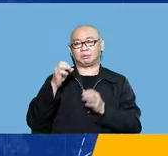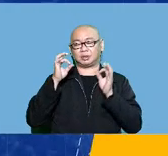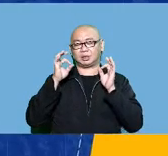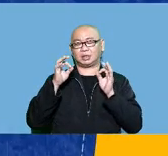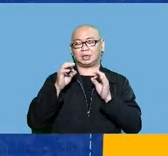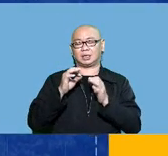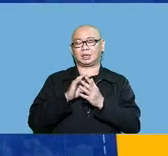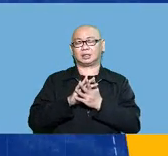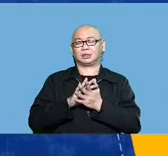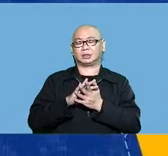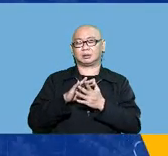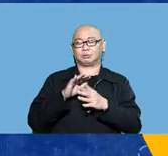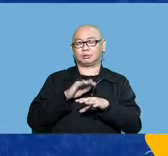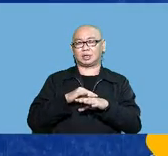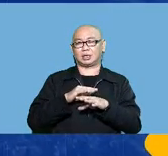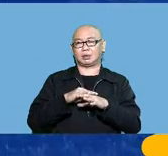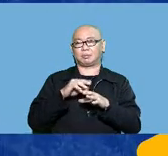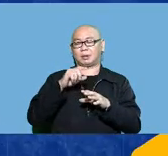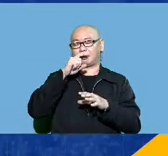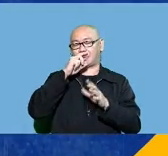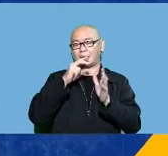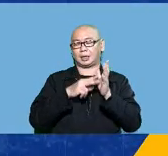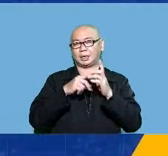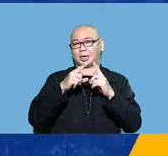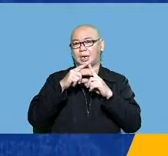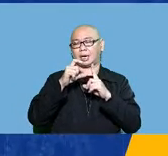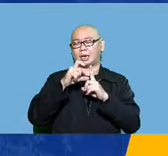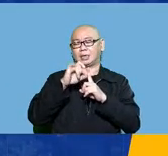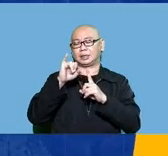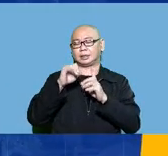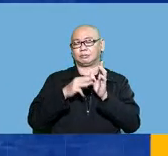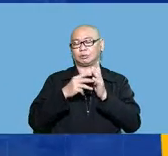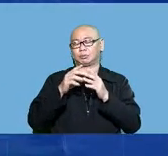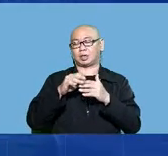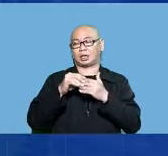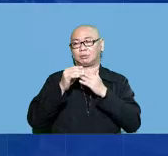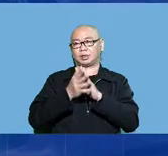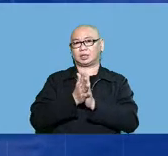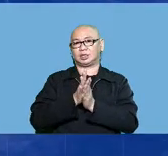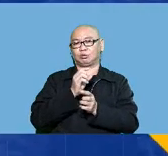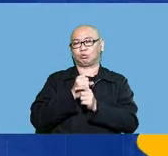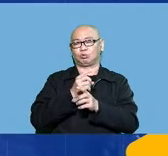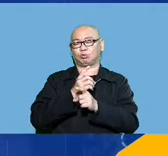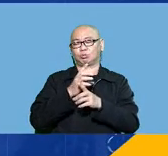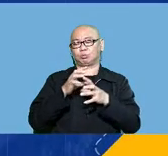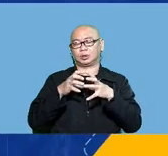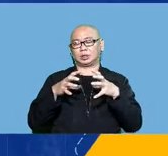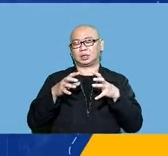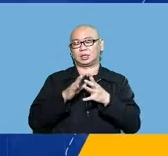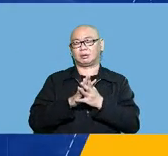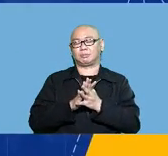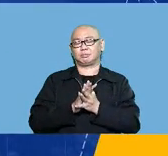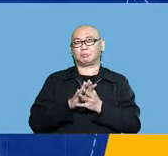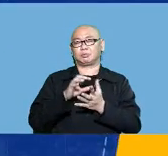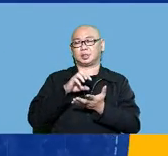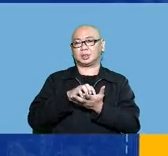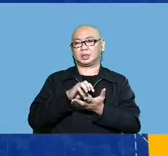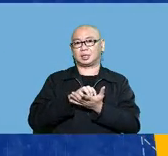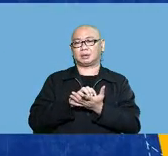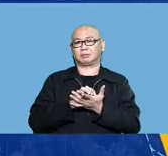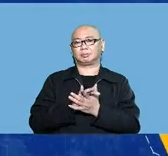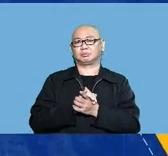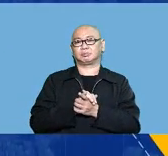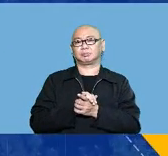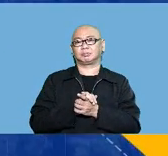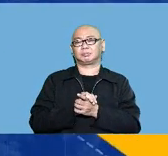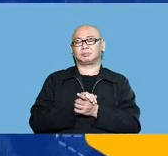Riset dan Teknologi, Bapak Nadiem Muhammad yang telah mengangkat saya menjadi guru besar dalam bidang ilmu biodiversitas atau keanekaragaman